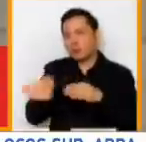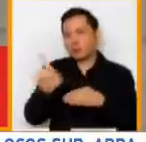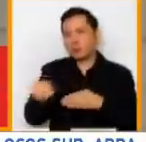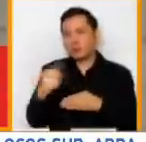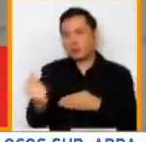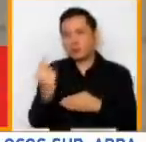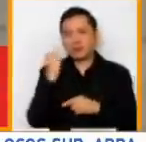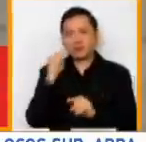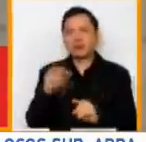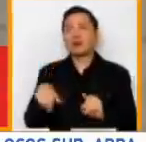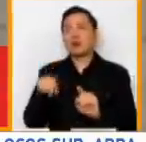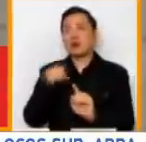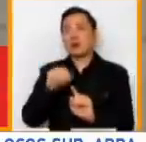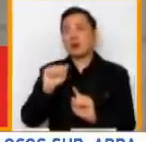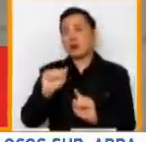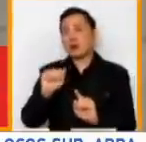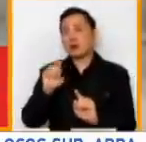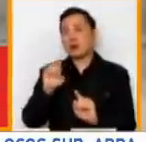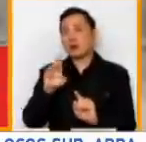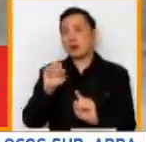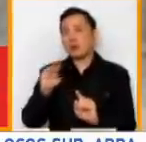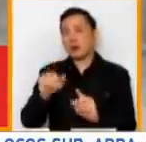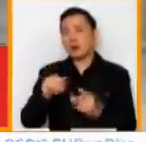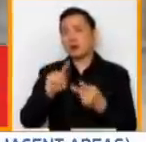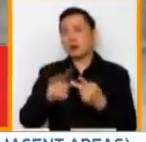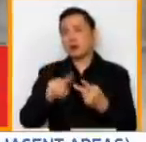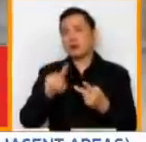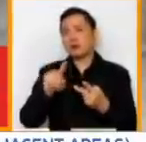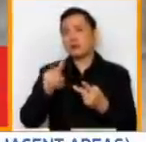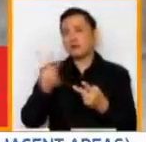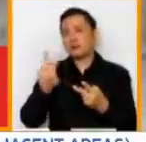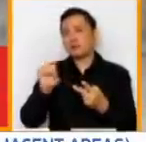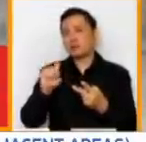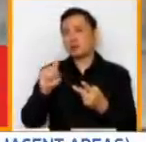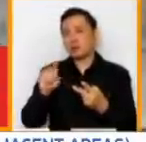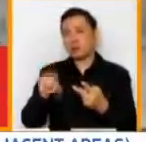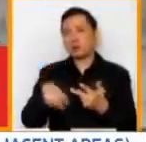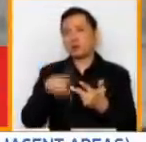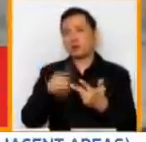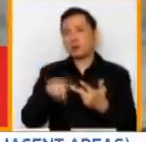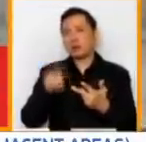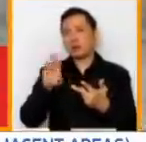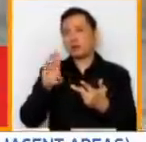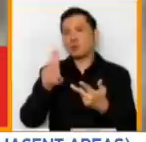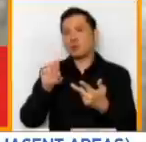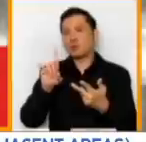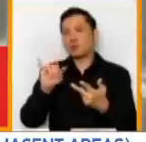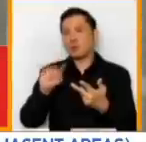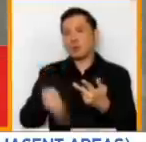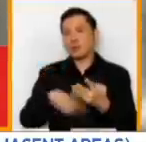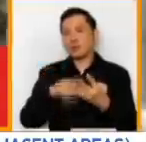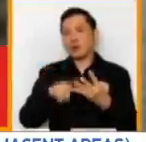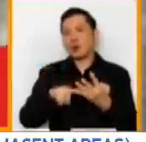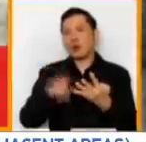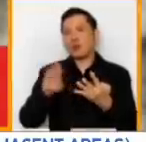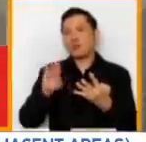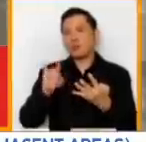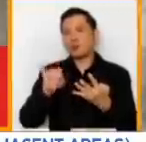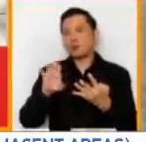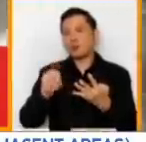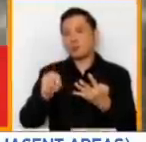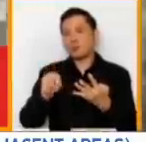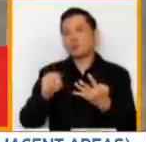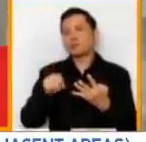A. Dalarama mula V. Soto Street hanggang Buendia. Sa Buendia mula A. Dalarama hanggang Halandoni Street. Sa Halandoni Street naman